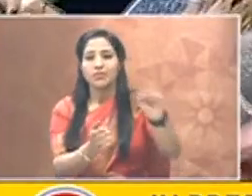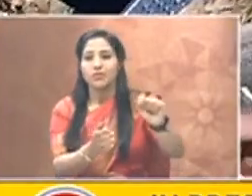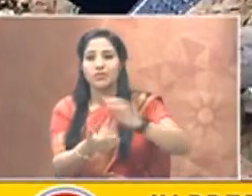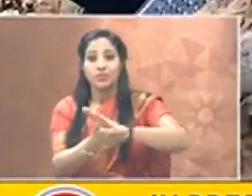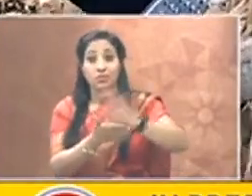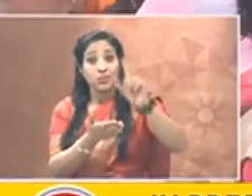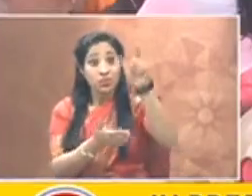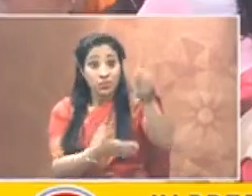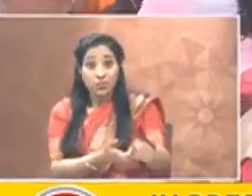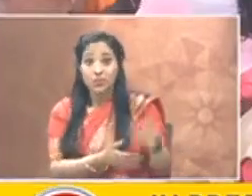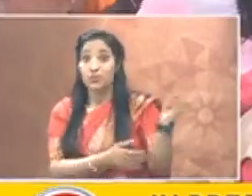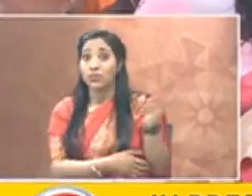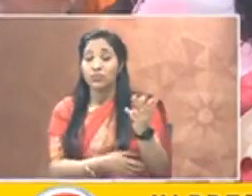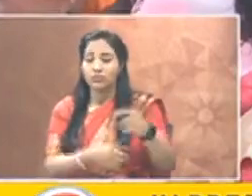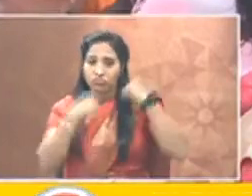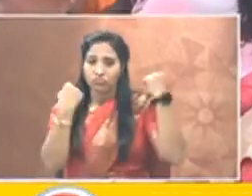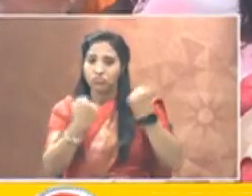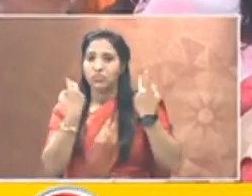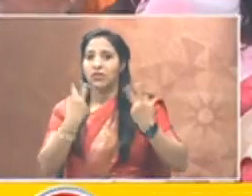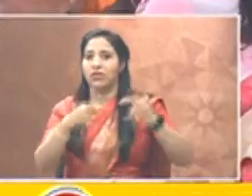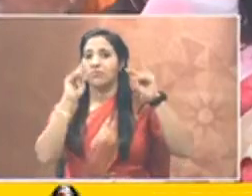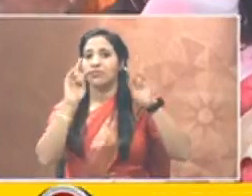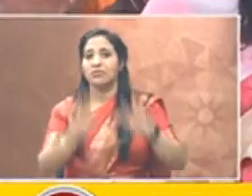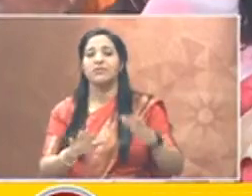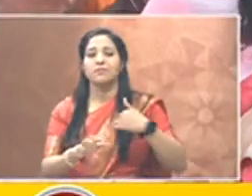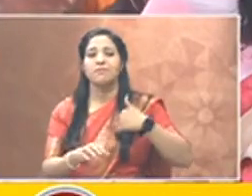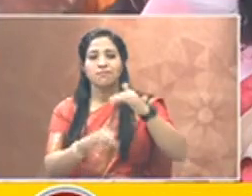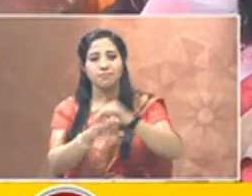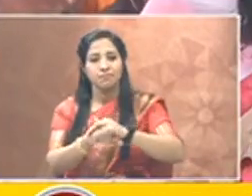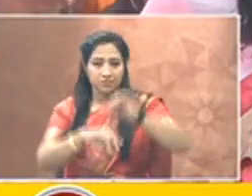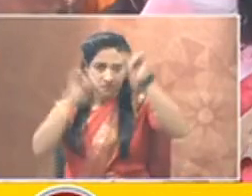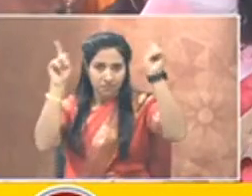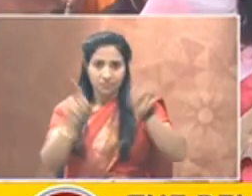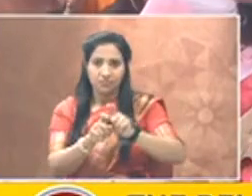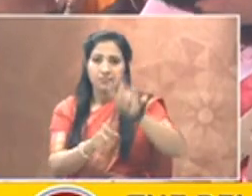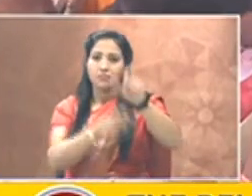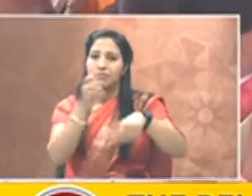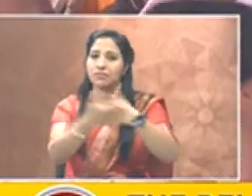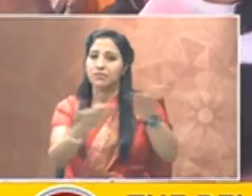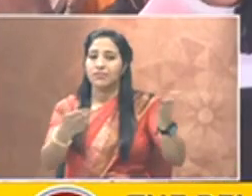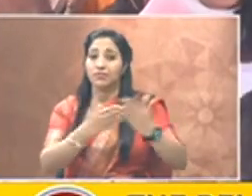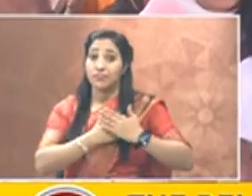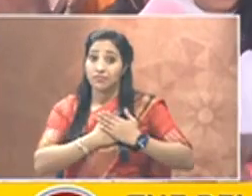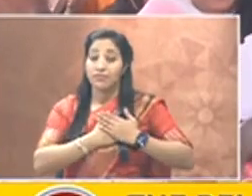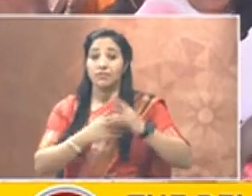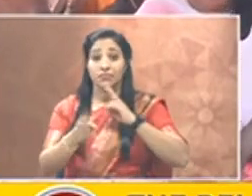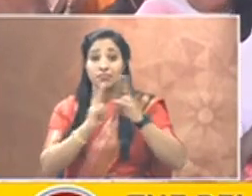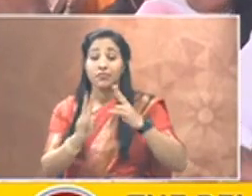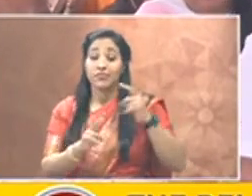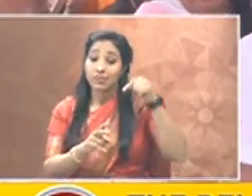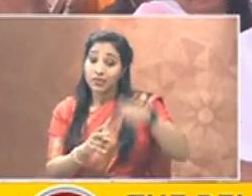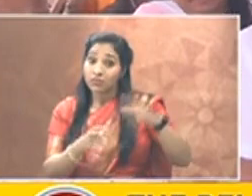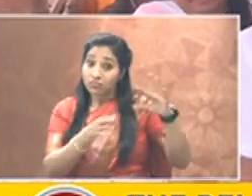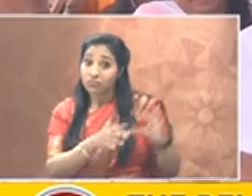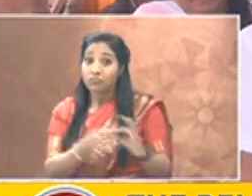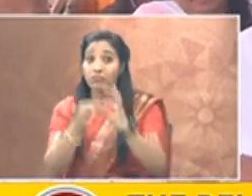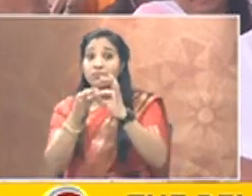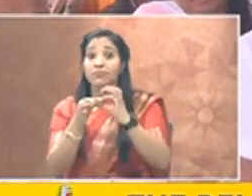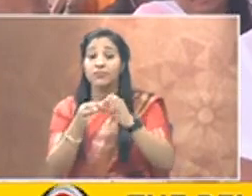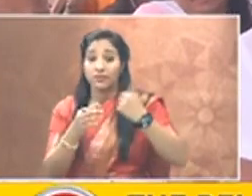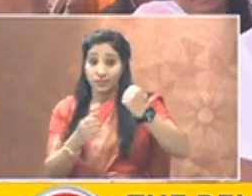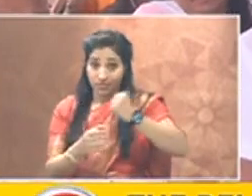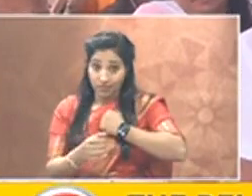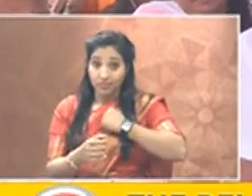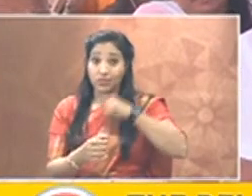बहुत बड़ी भूमिका है। मेरे प्यारे देशवासियों, मन की बात के जरिए हमारा